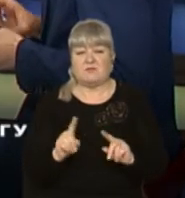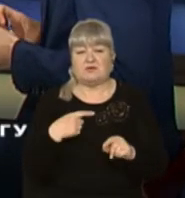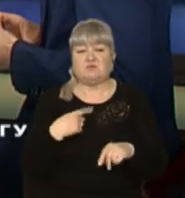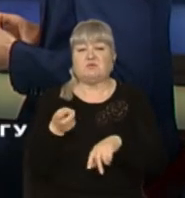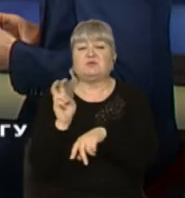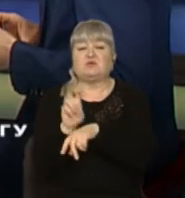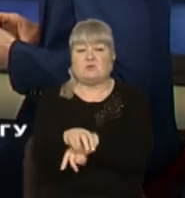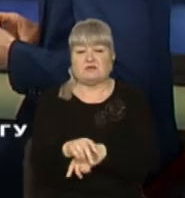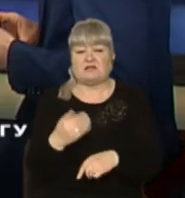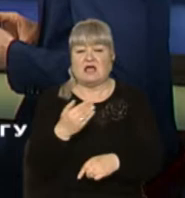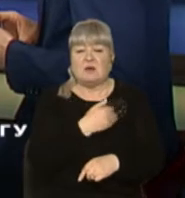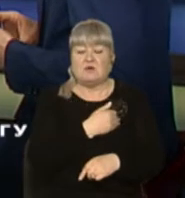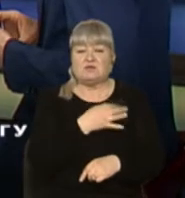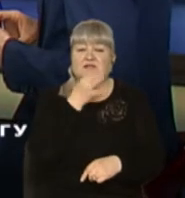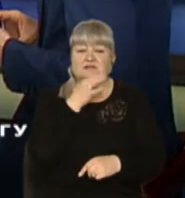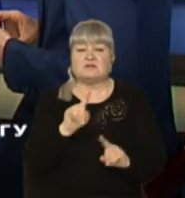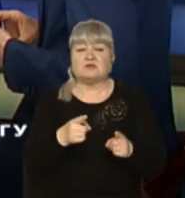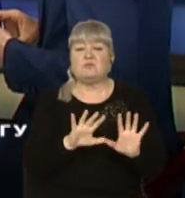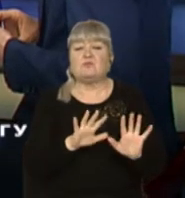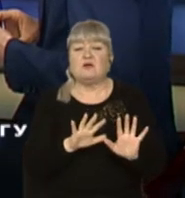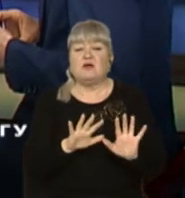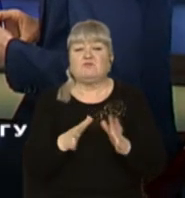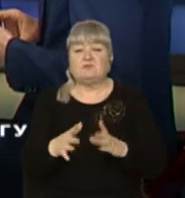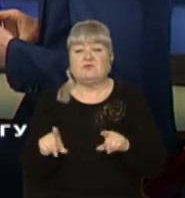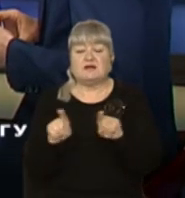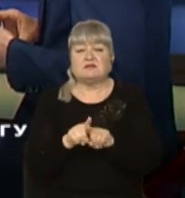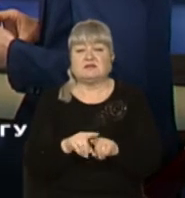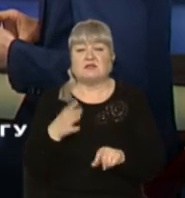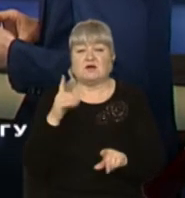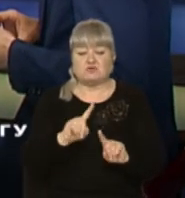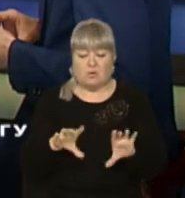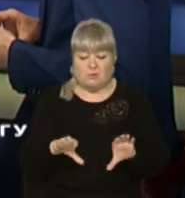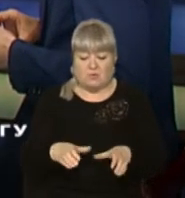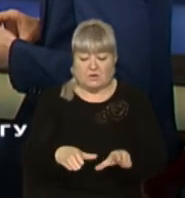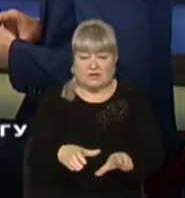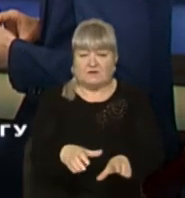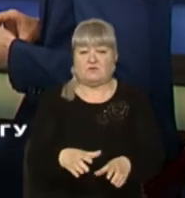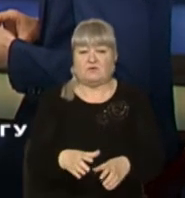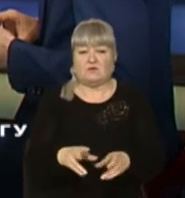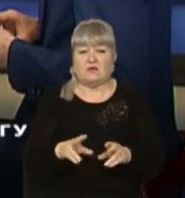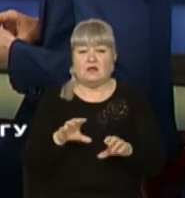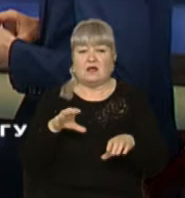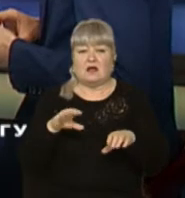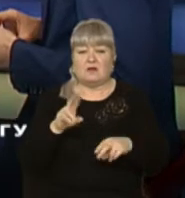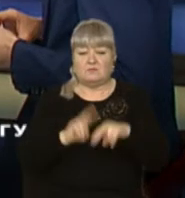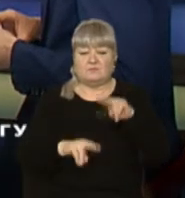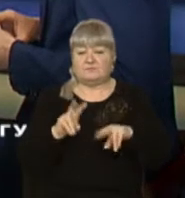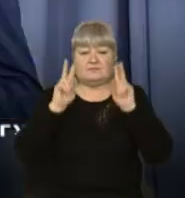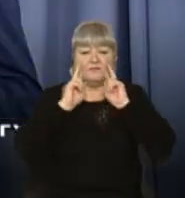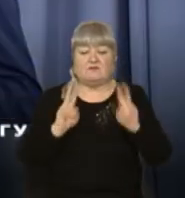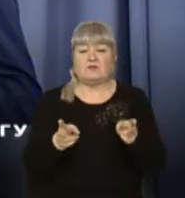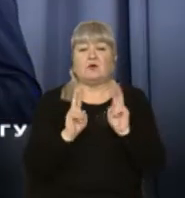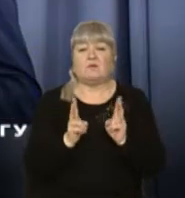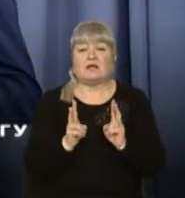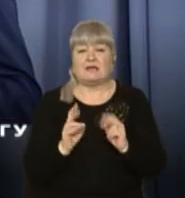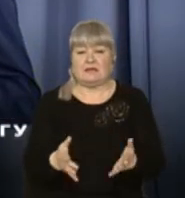прийшли? Ми ж йому хотіли сказати, чому відбувається таким чином, що бруківку, яку ви поставили, невідомо ким, невідомо за які